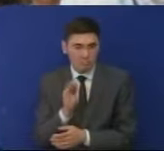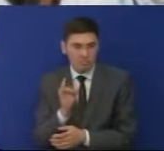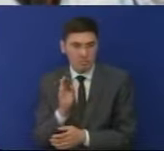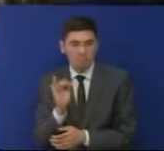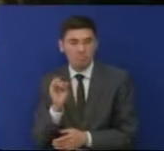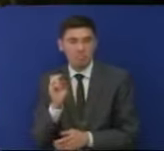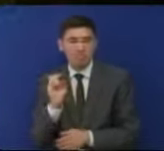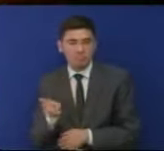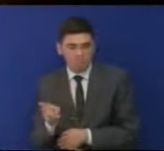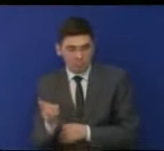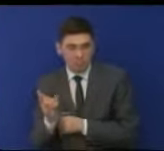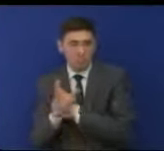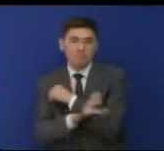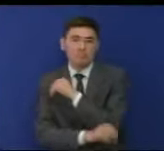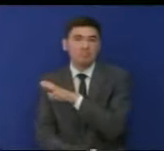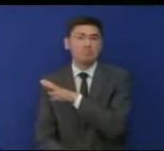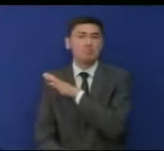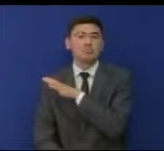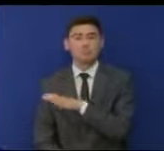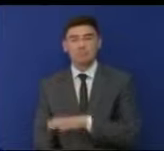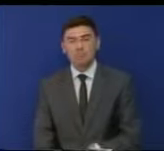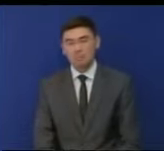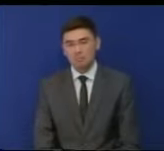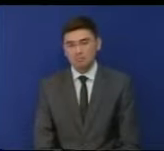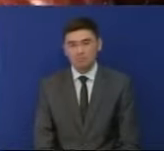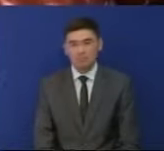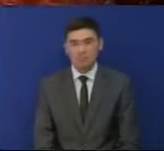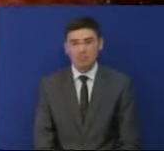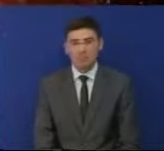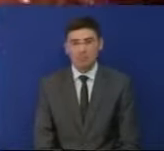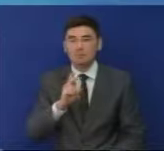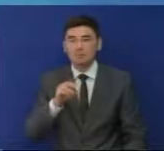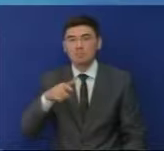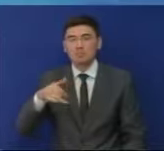Самат Секенов, Гульнас Каукен, Галымжан Серикулы и Ильжан Макзумов, телеканал «Семей».